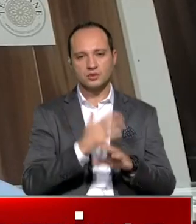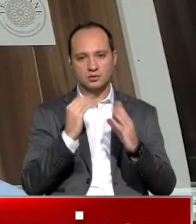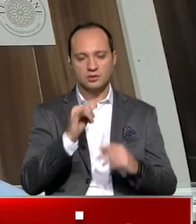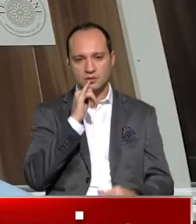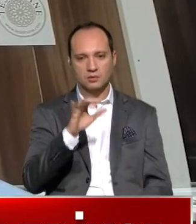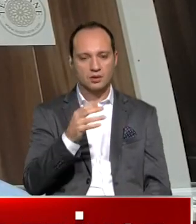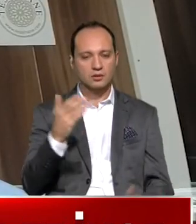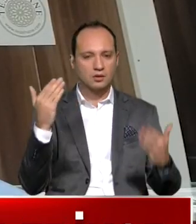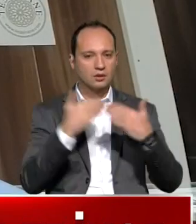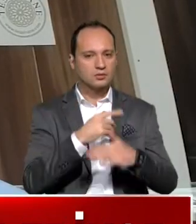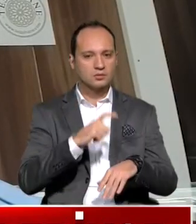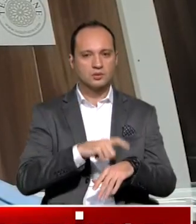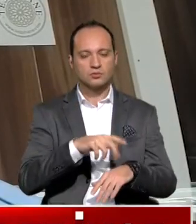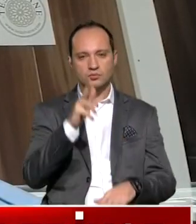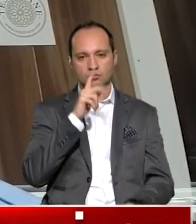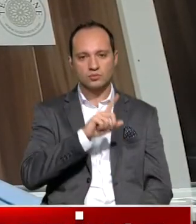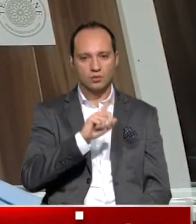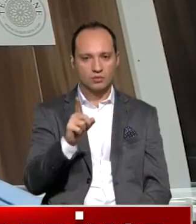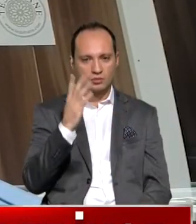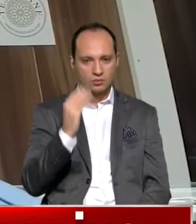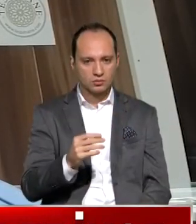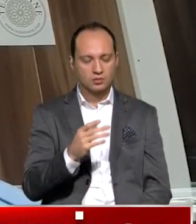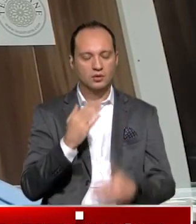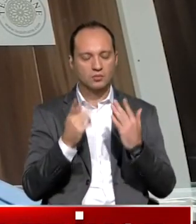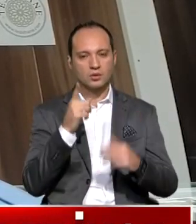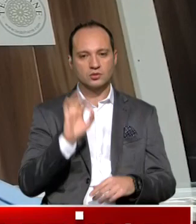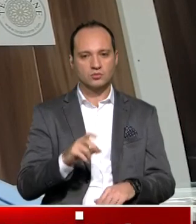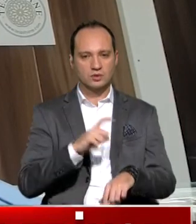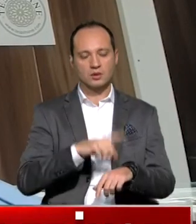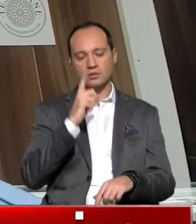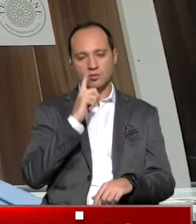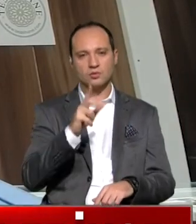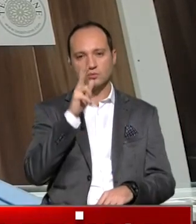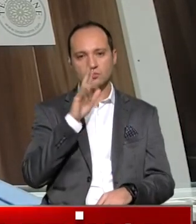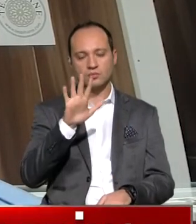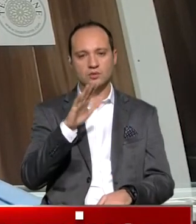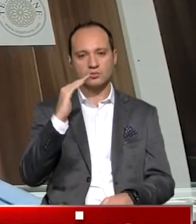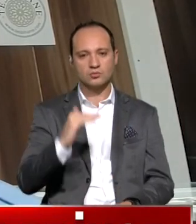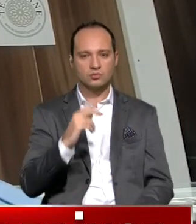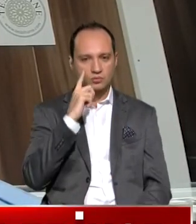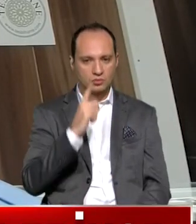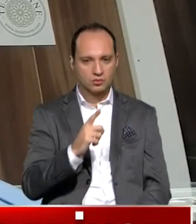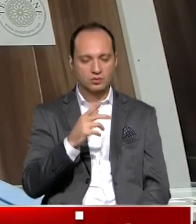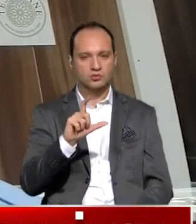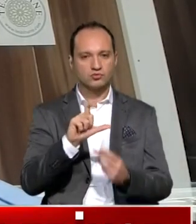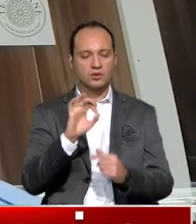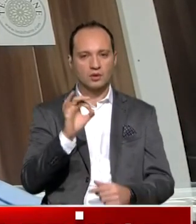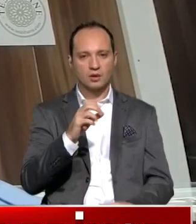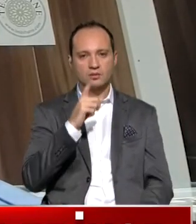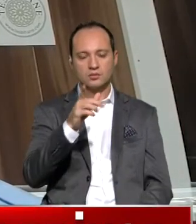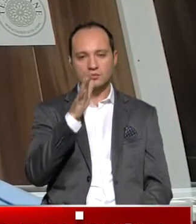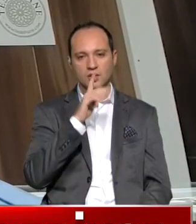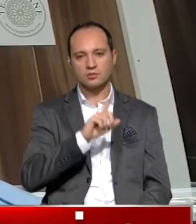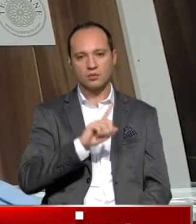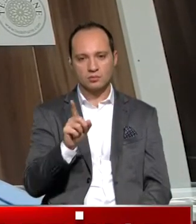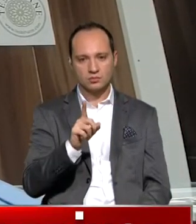Gram altın akşam saatlerinde 310 lirayı gördü ancak bu saatlerde baktığımızda 305 lira olduğunu görüyoruz. Çeyrek altınsa